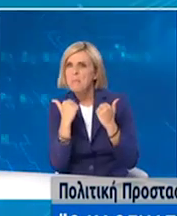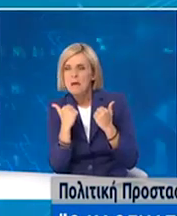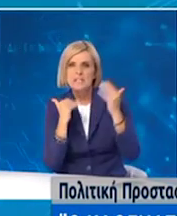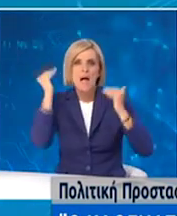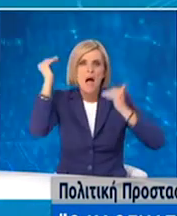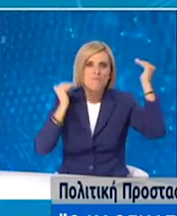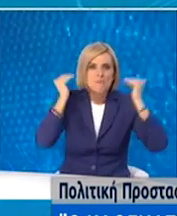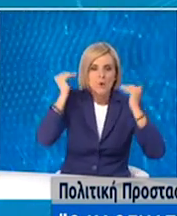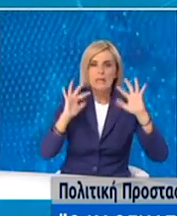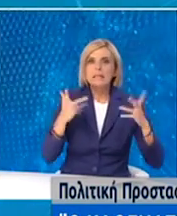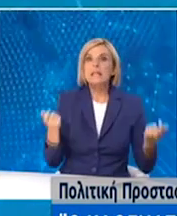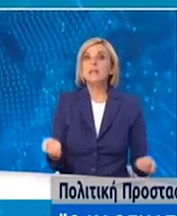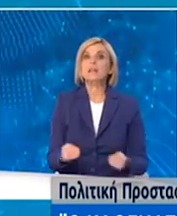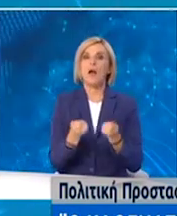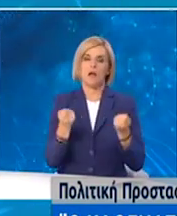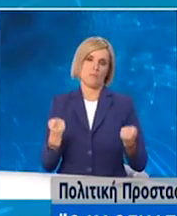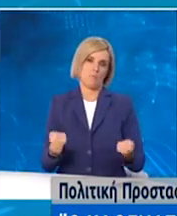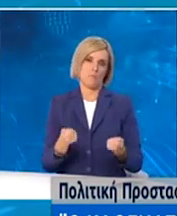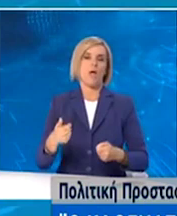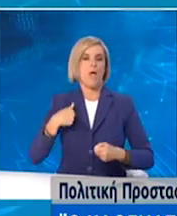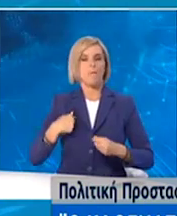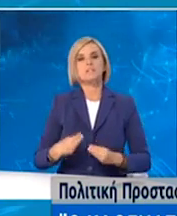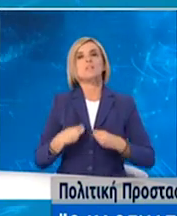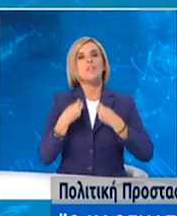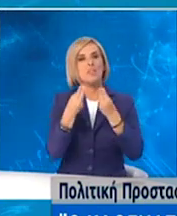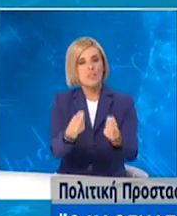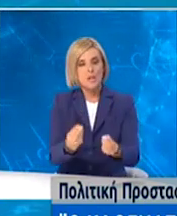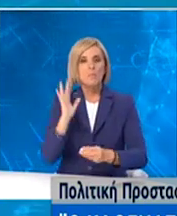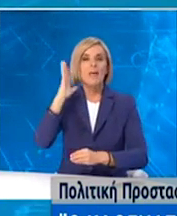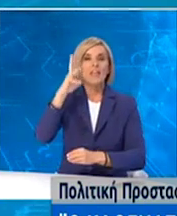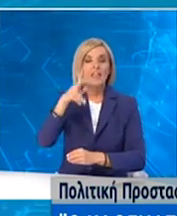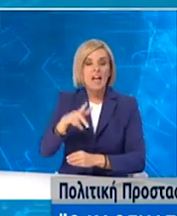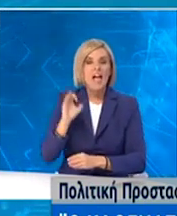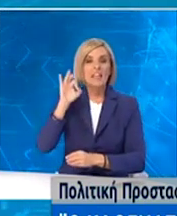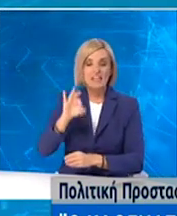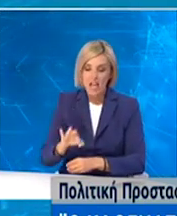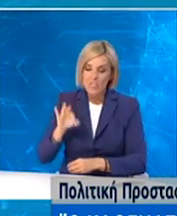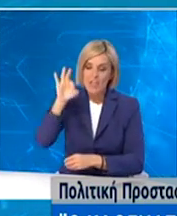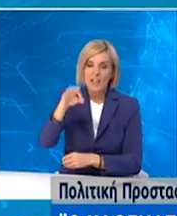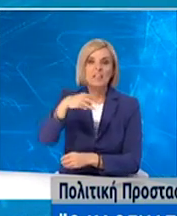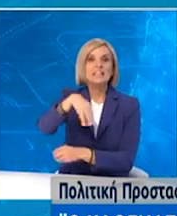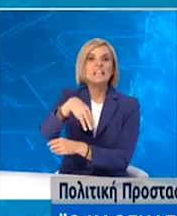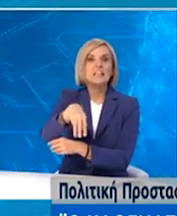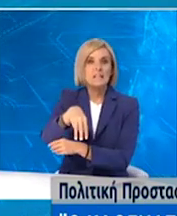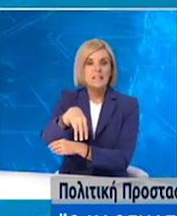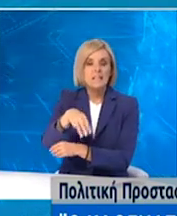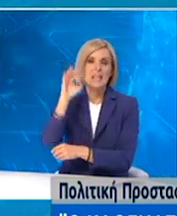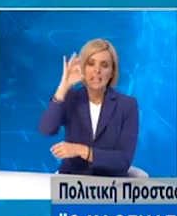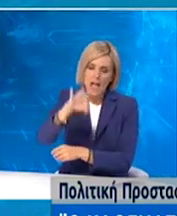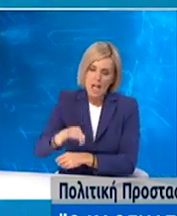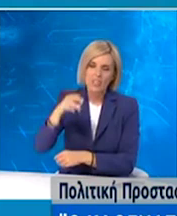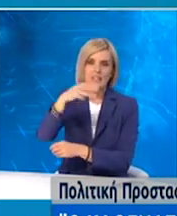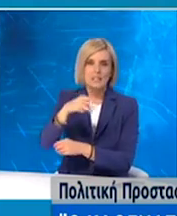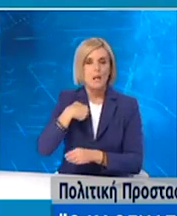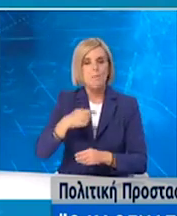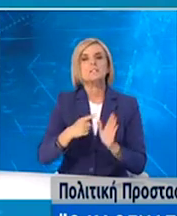Άρα τι κάνουμε? Τα πραγματικά στοιχεία κάθε Τρίτη θα τα παρουσιάζουμε από εδώ, έτσι ώστε και οι Έλληνες πολίτες Και